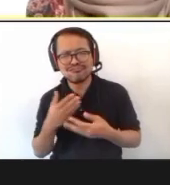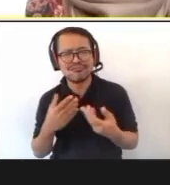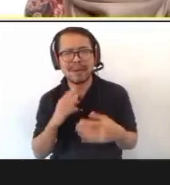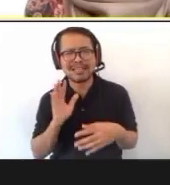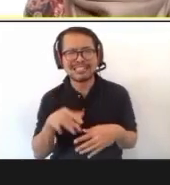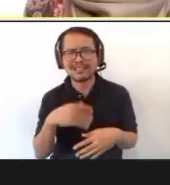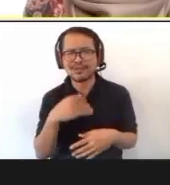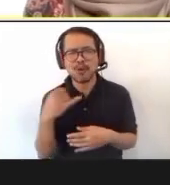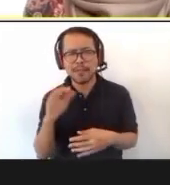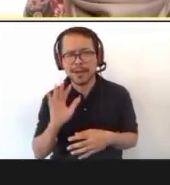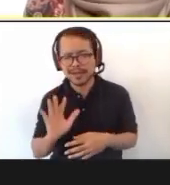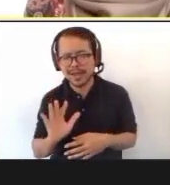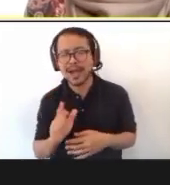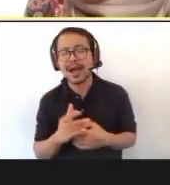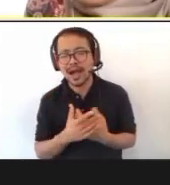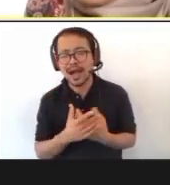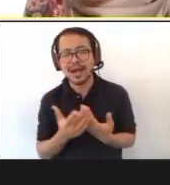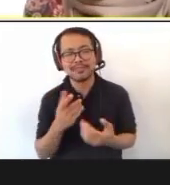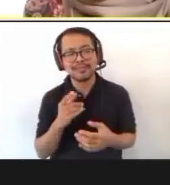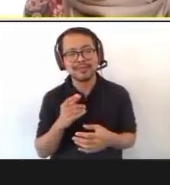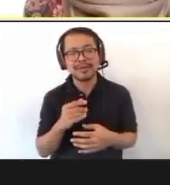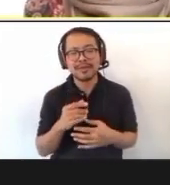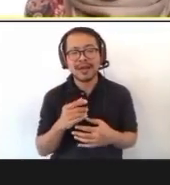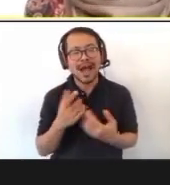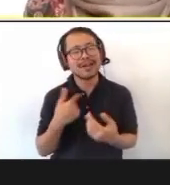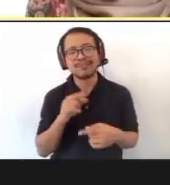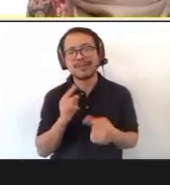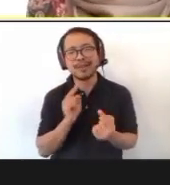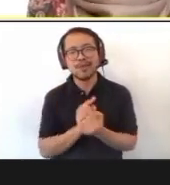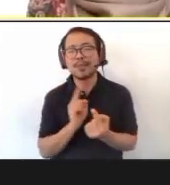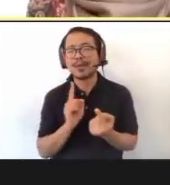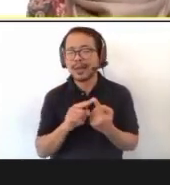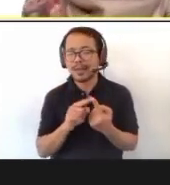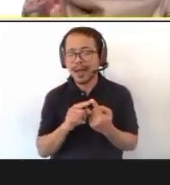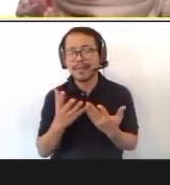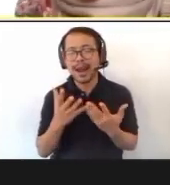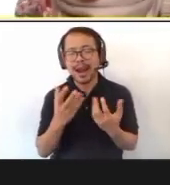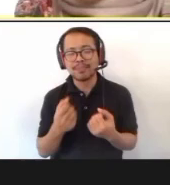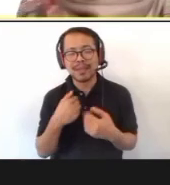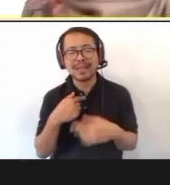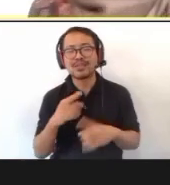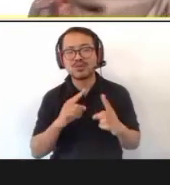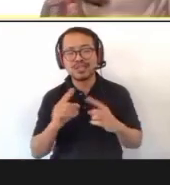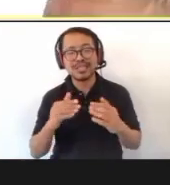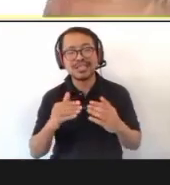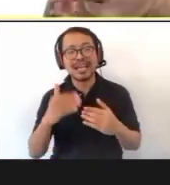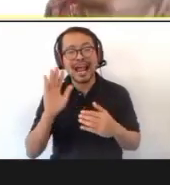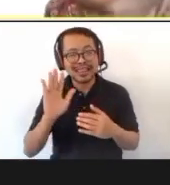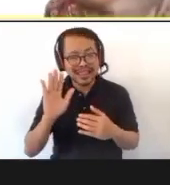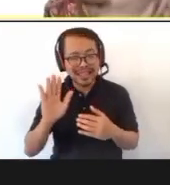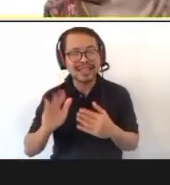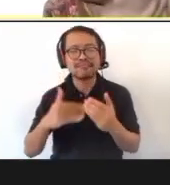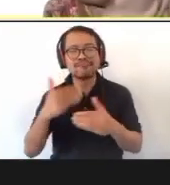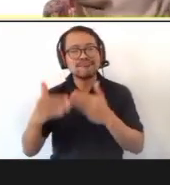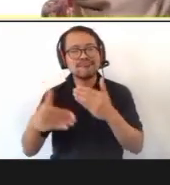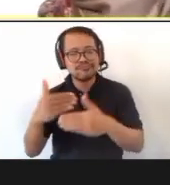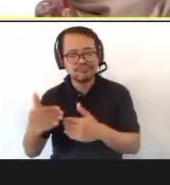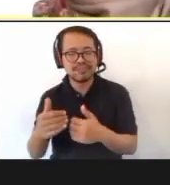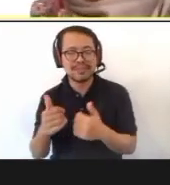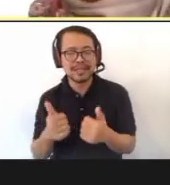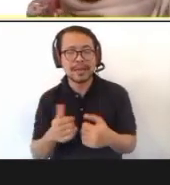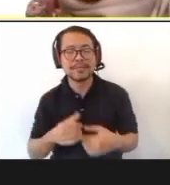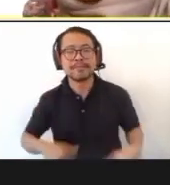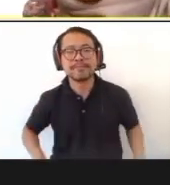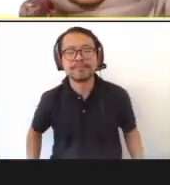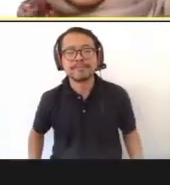saja ini adalah pertemuan pertama dan diskusi lebih lanjut bisa dilakukan di banyak ruang yang kita bisa